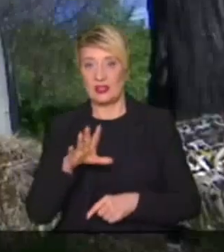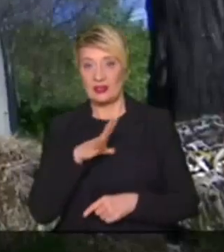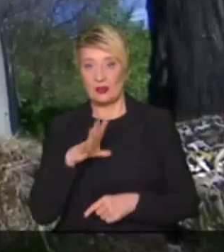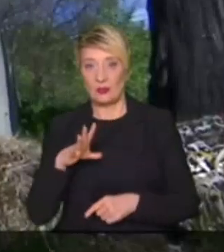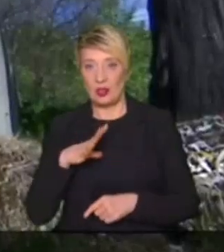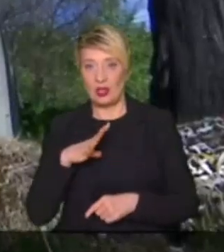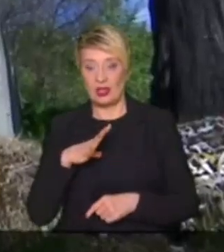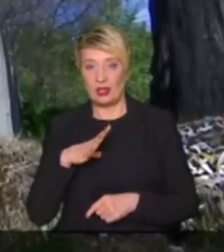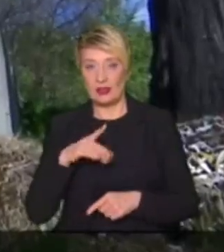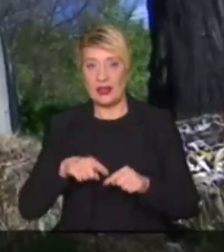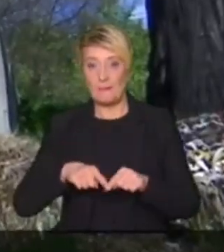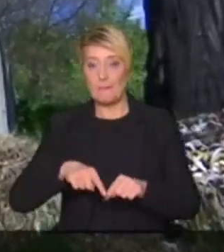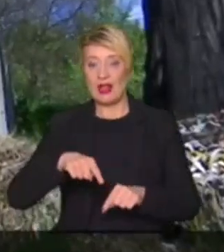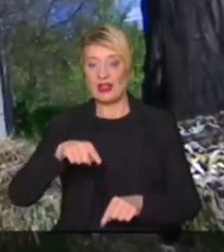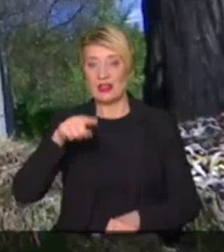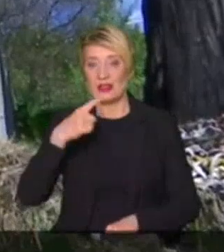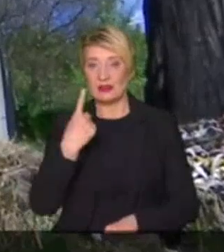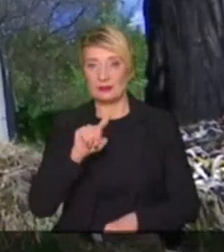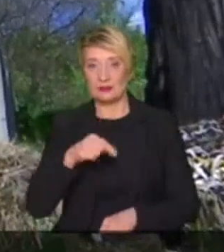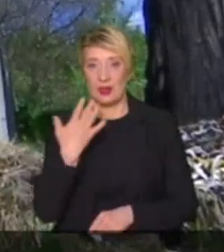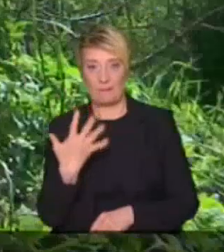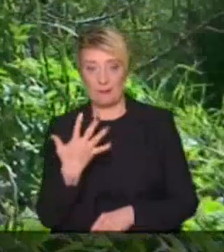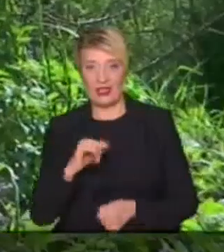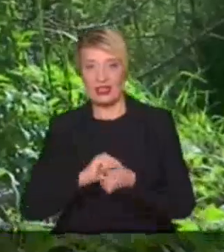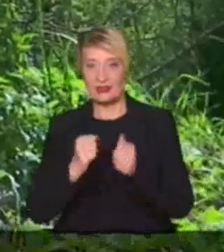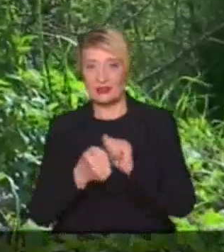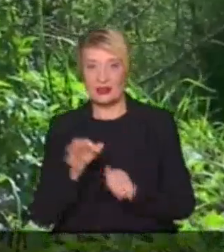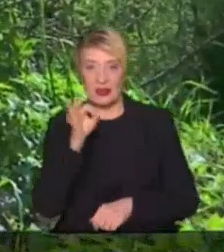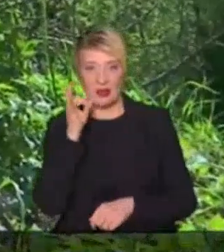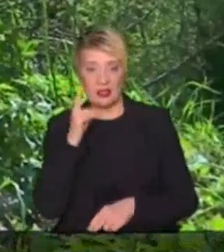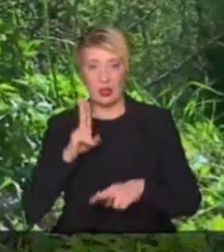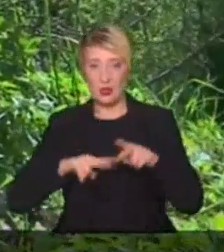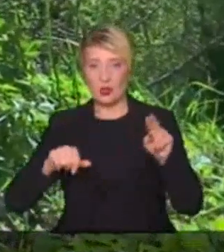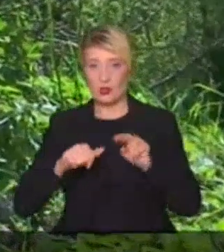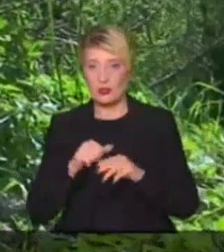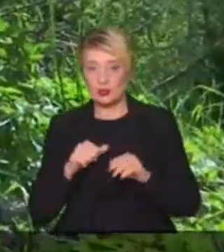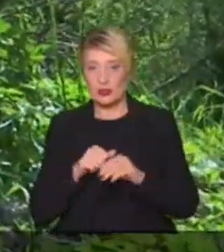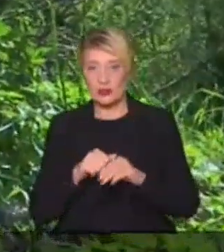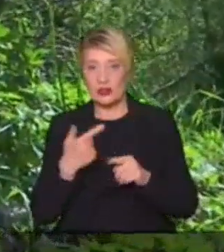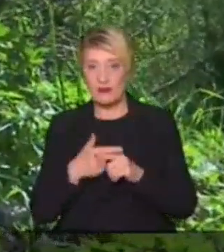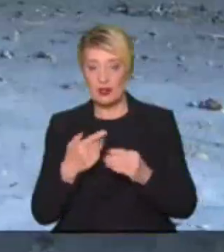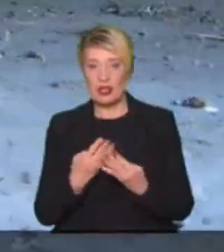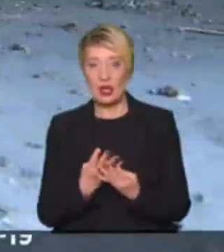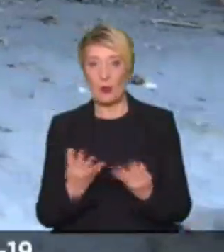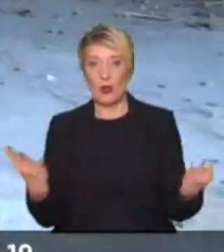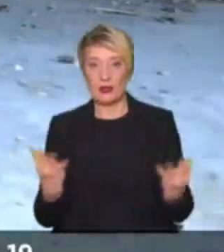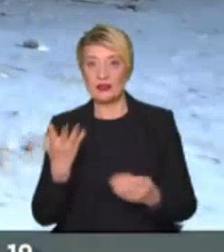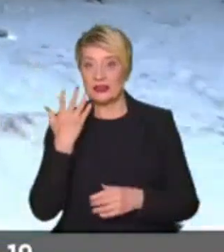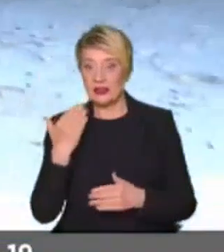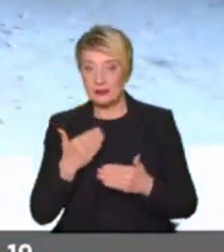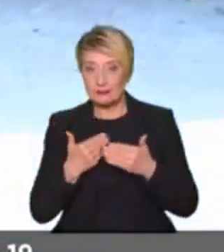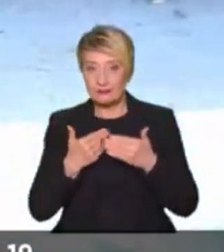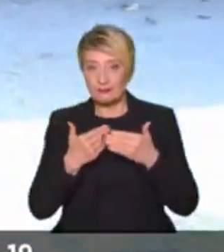засипано. Півтораметрові стіни з бетону та хитра конструкція, яка вбудована у пагорб. Лише коли підійдеш в